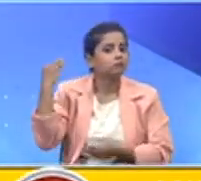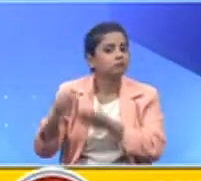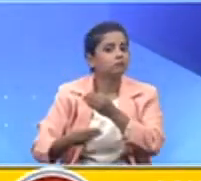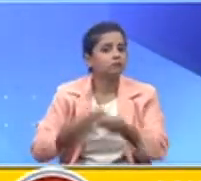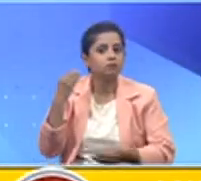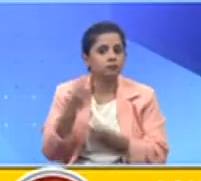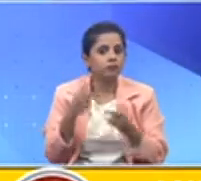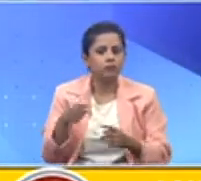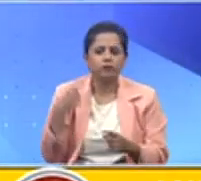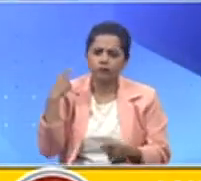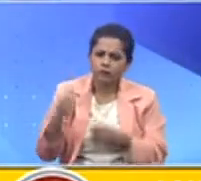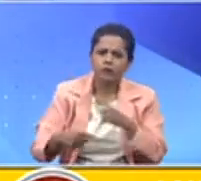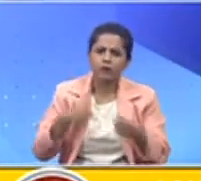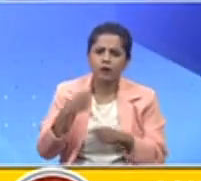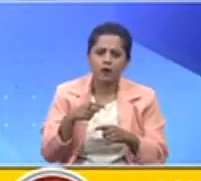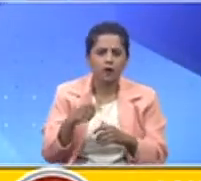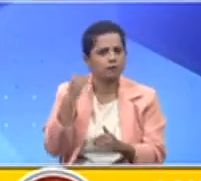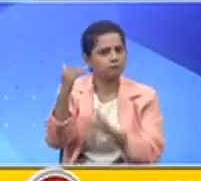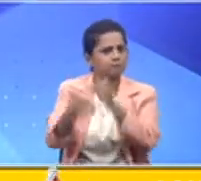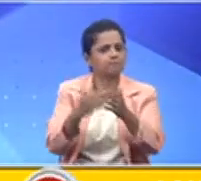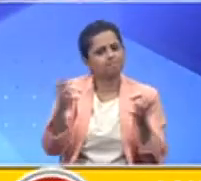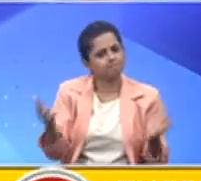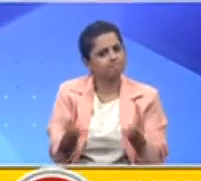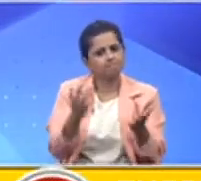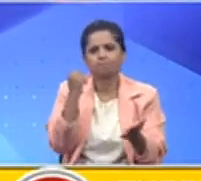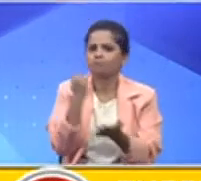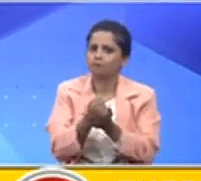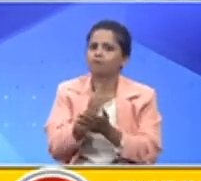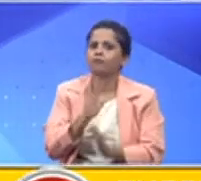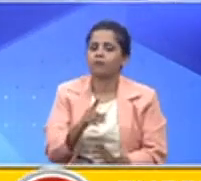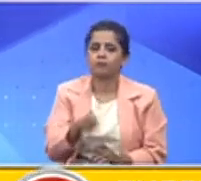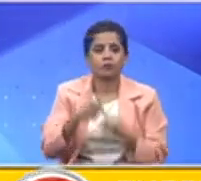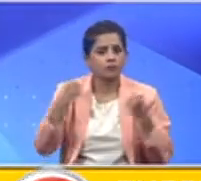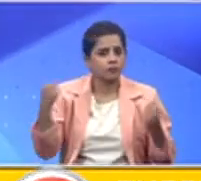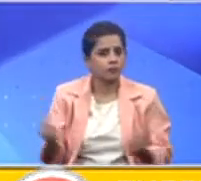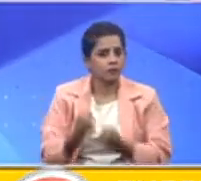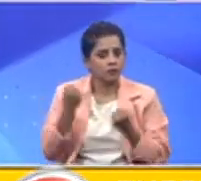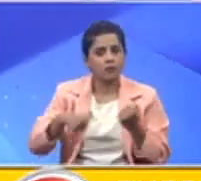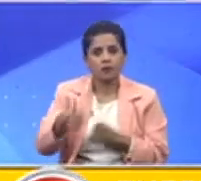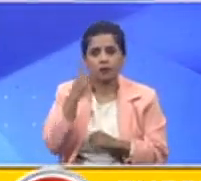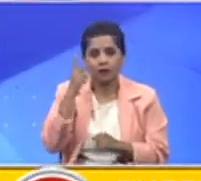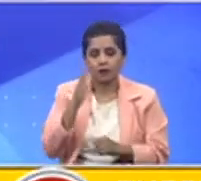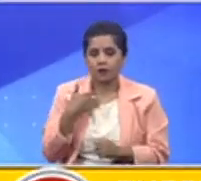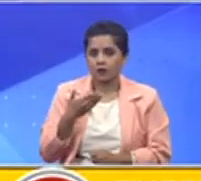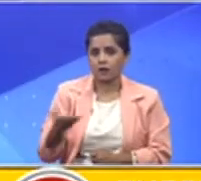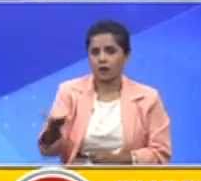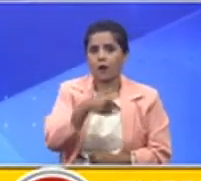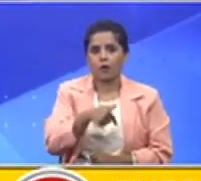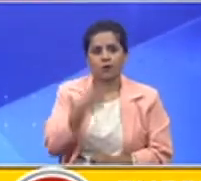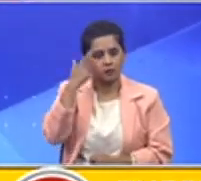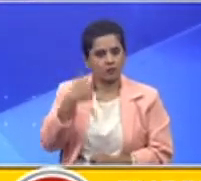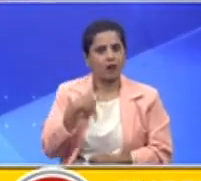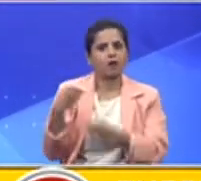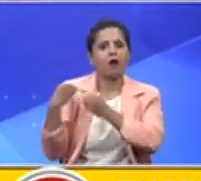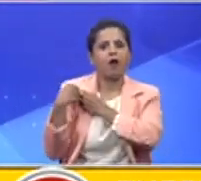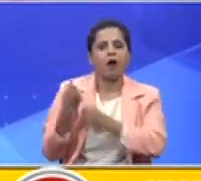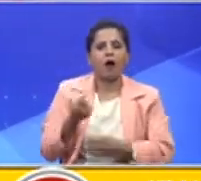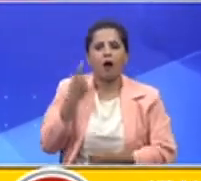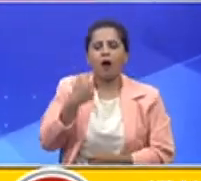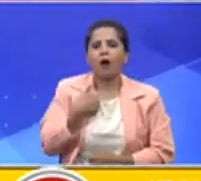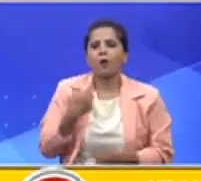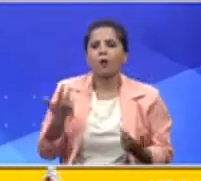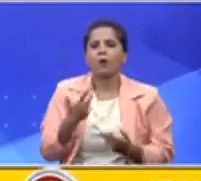लगातार आगे बढ़ाना है। इन प्रयासों से हमें अपने कर्तवियों का बोध होगा